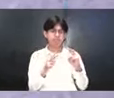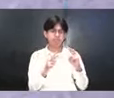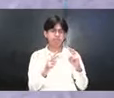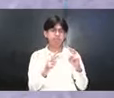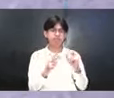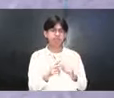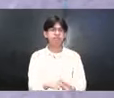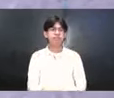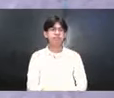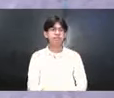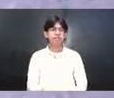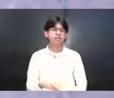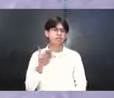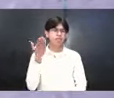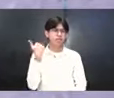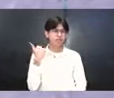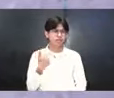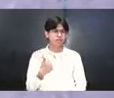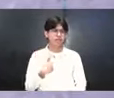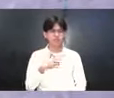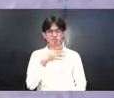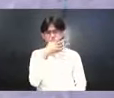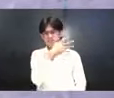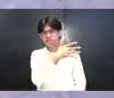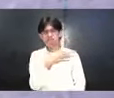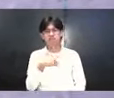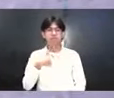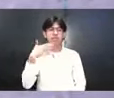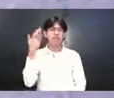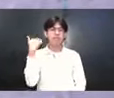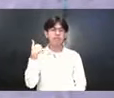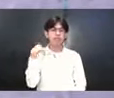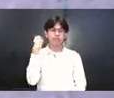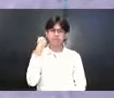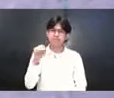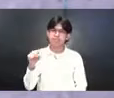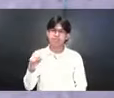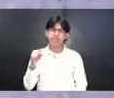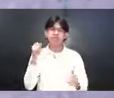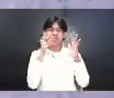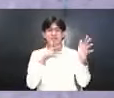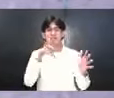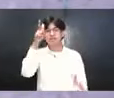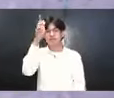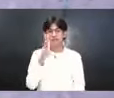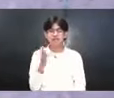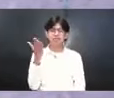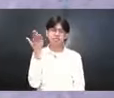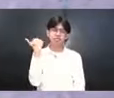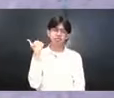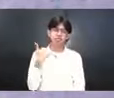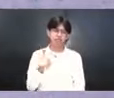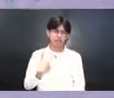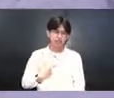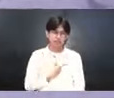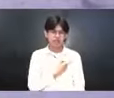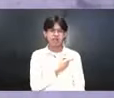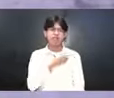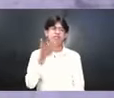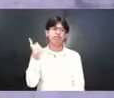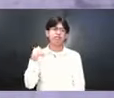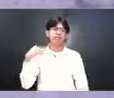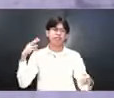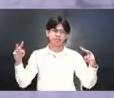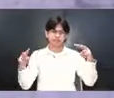sinunod. Ang Diyos na iniwan mo. Ang Diyos na sinaktan mo. Tingnan mo ang reaksyon